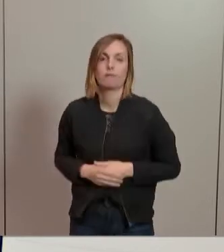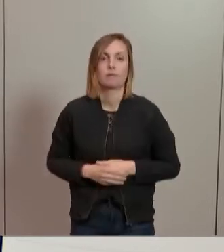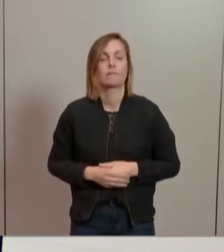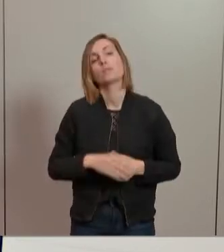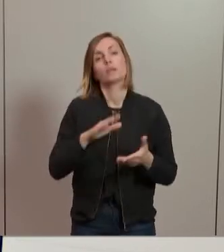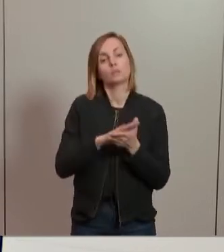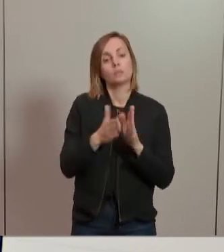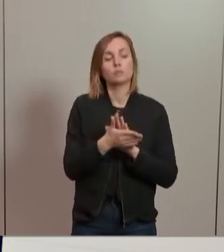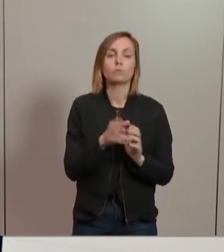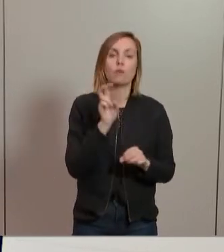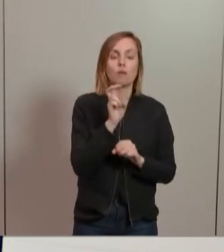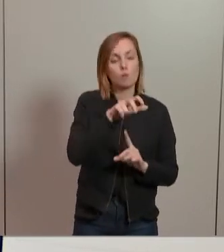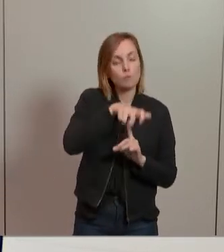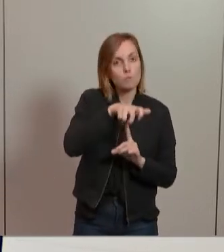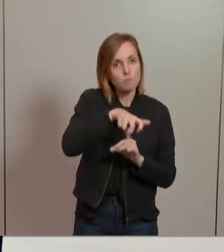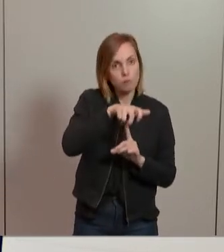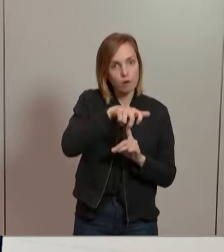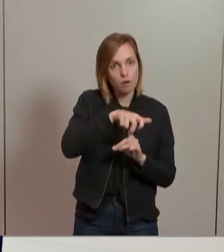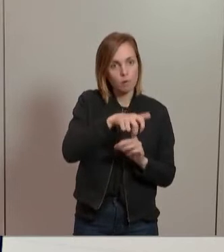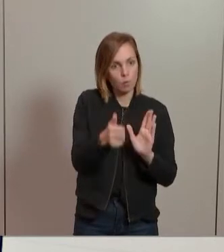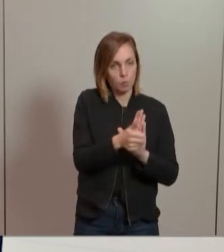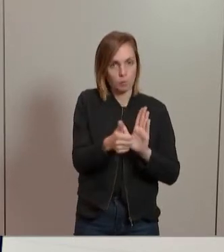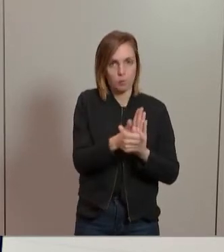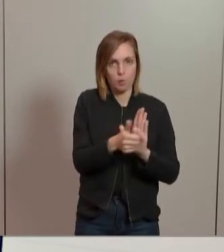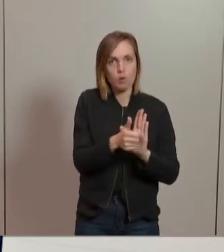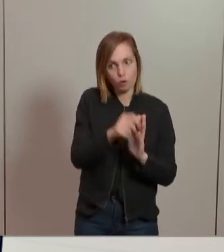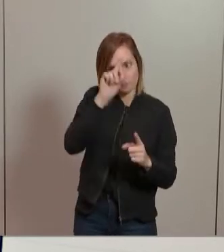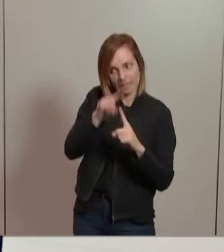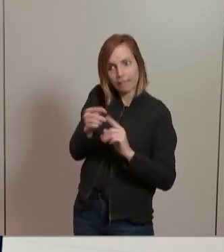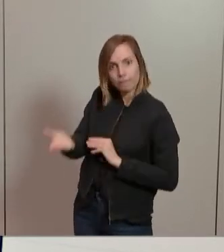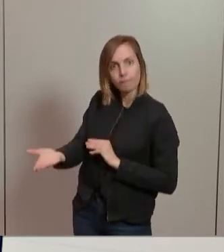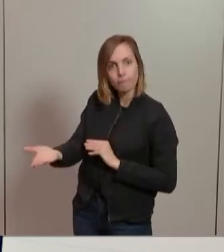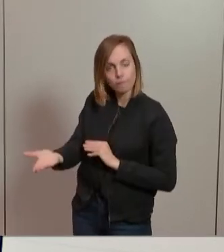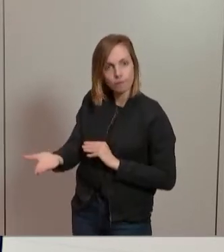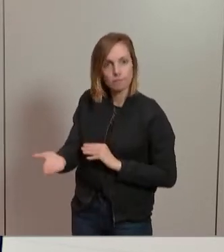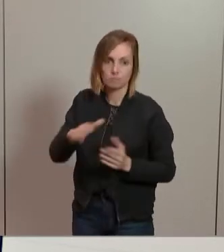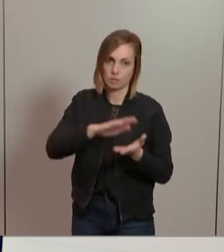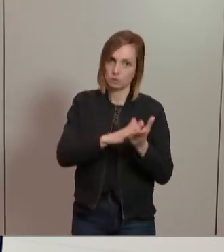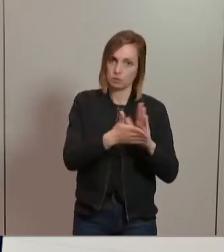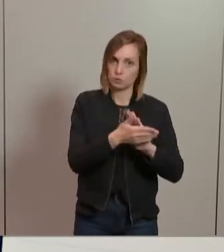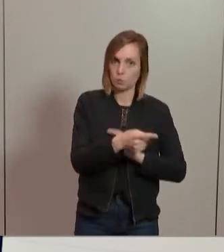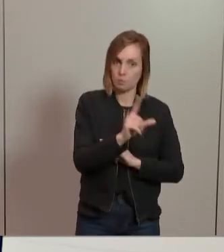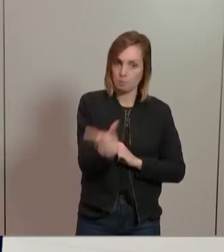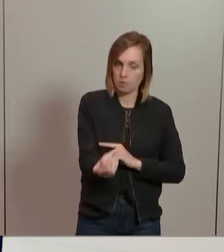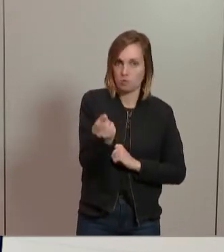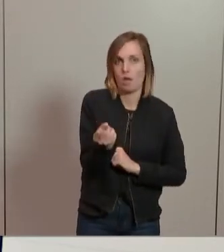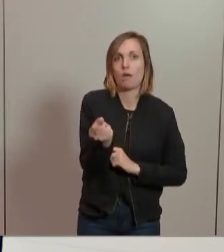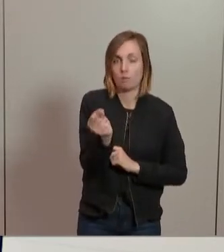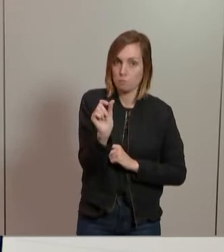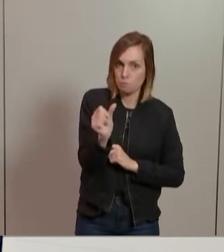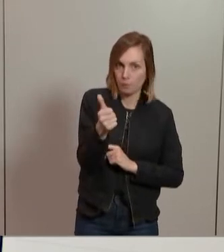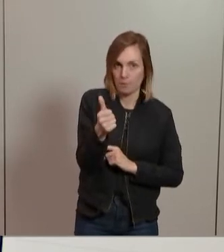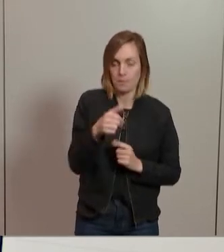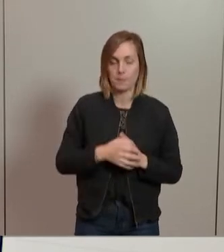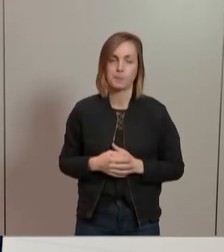L'association Écopole ayant notamment pour vocation de contribuer à cet objectif, l'association sera un partenaire privilégié autour de